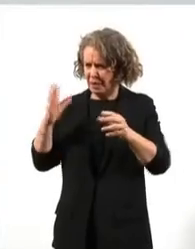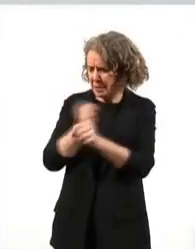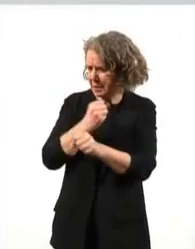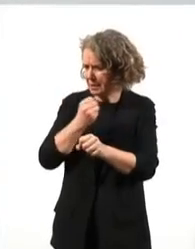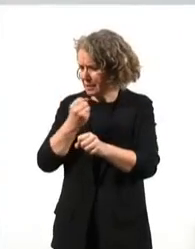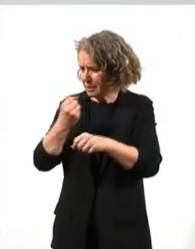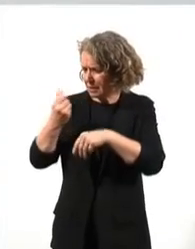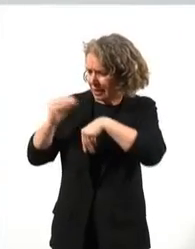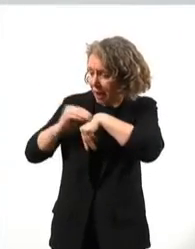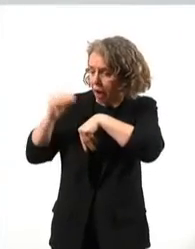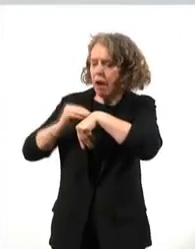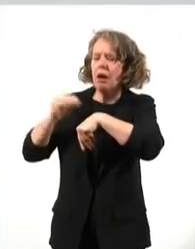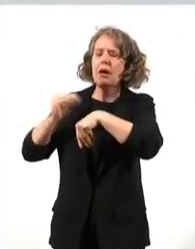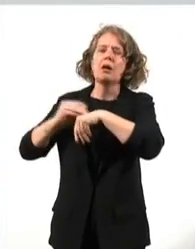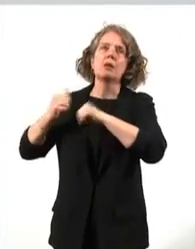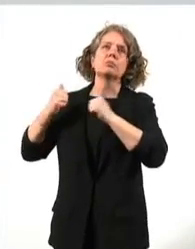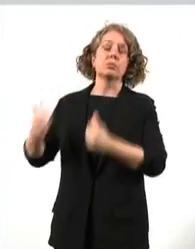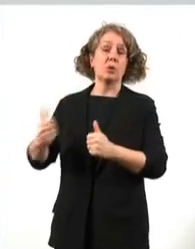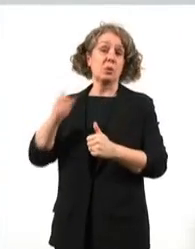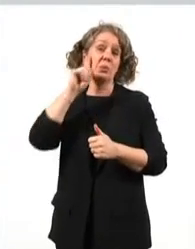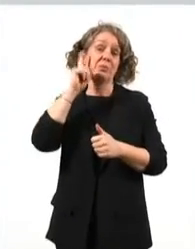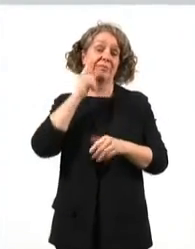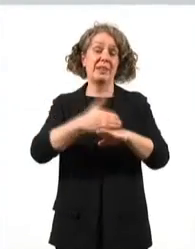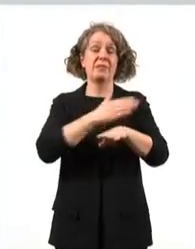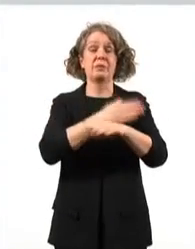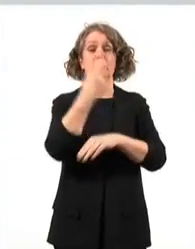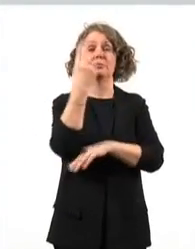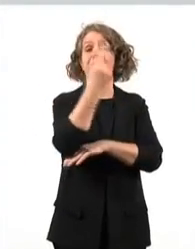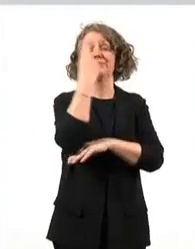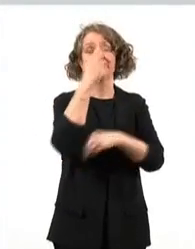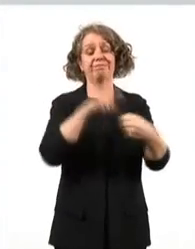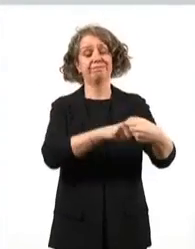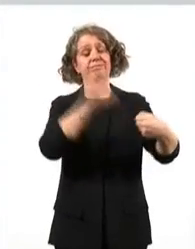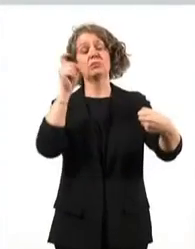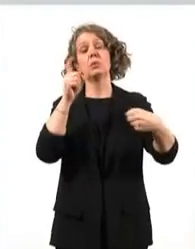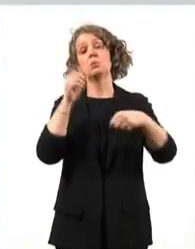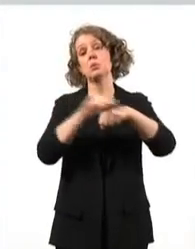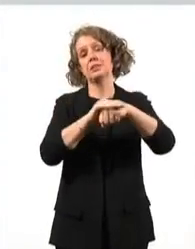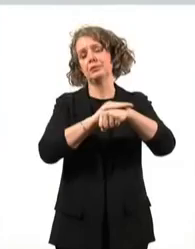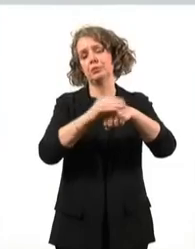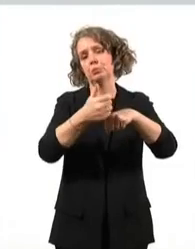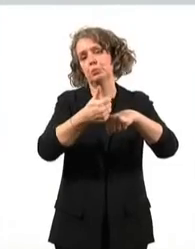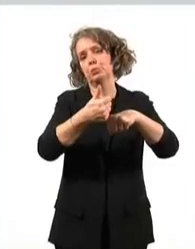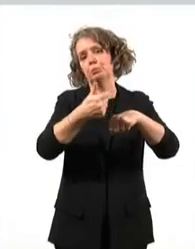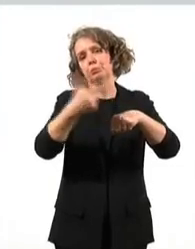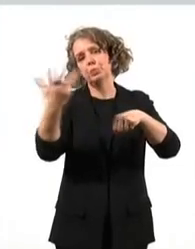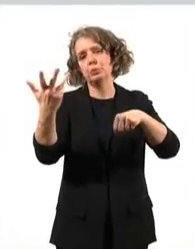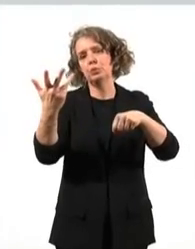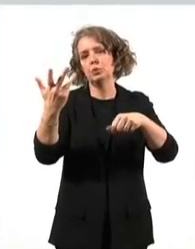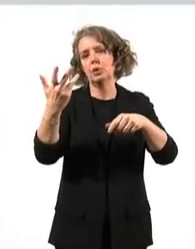fait, puisque moi si j'ai décroché c'est pour plusieurs raisons, mais dans l'épisode on va dire